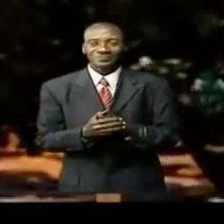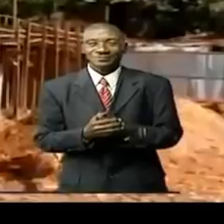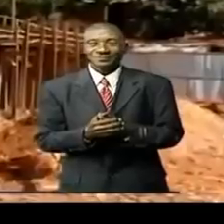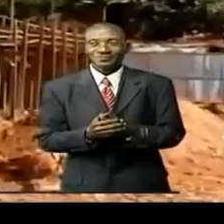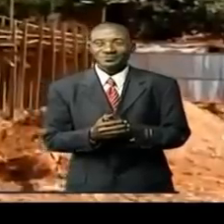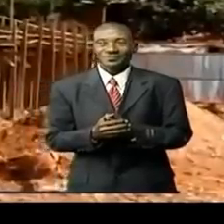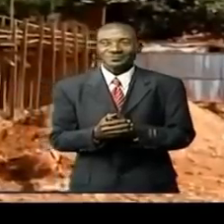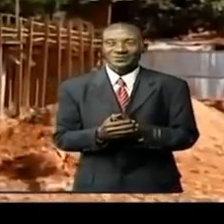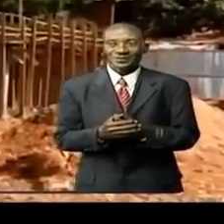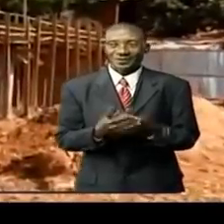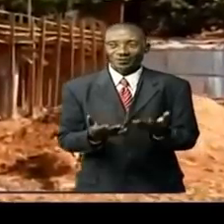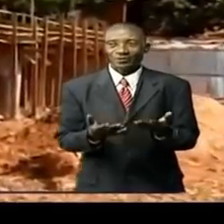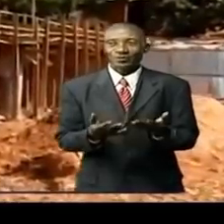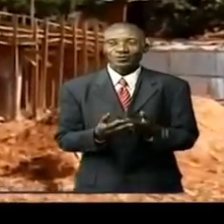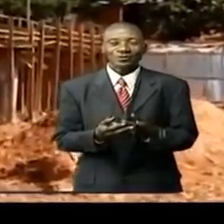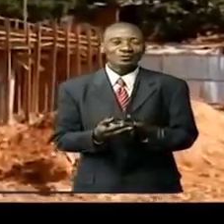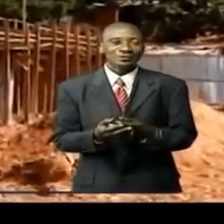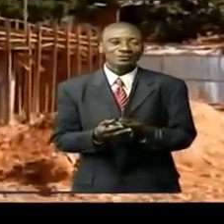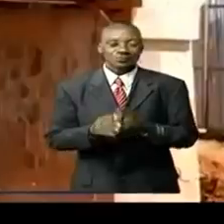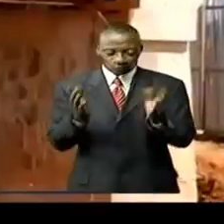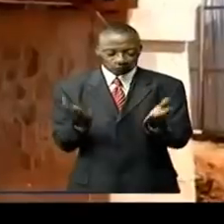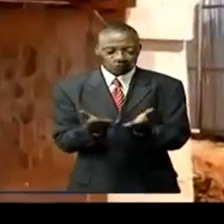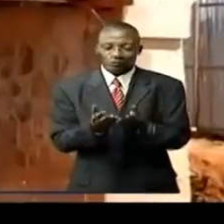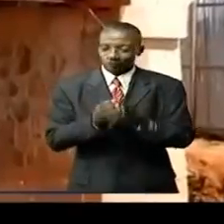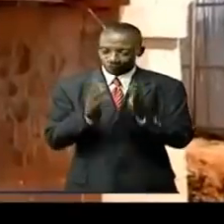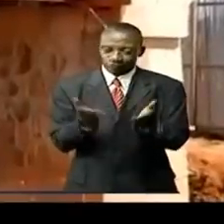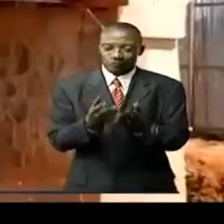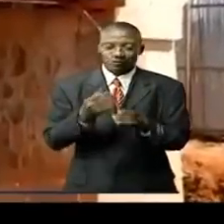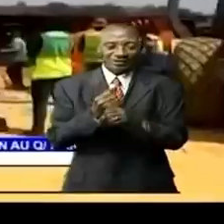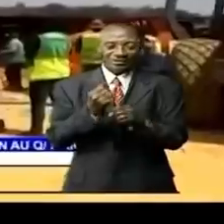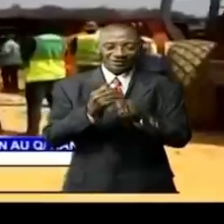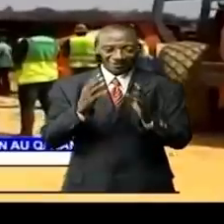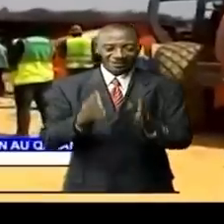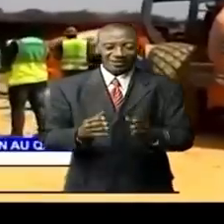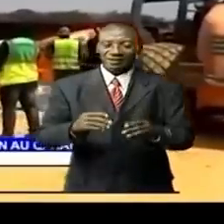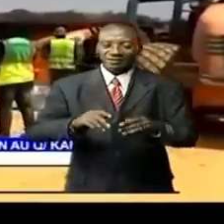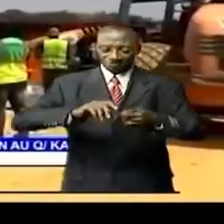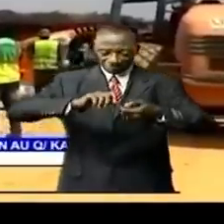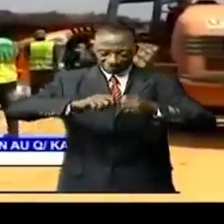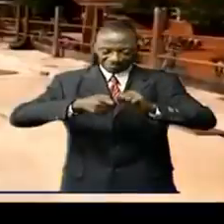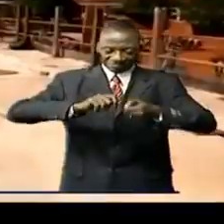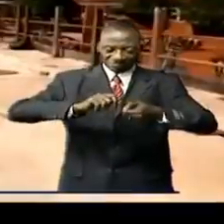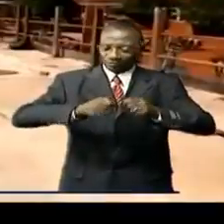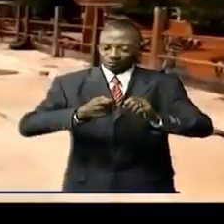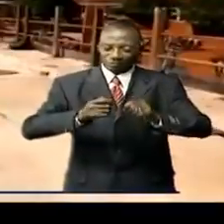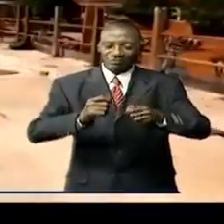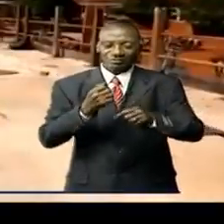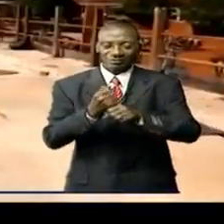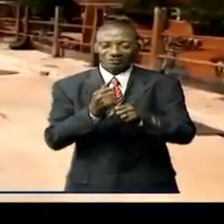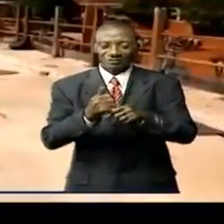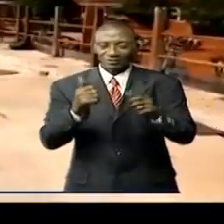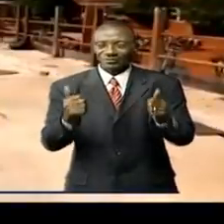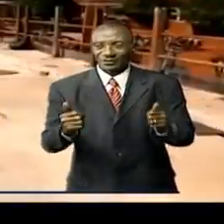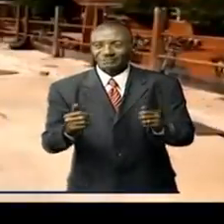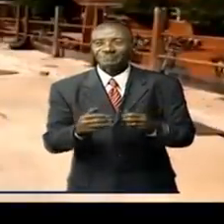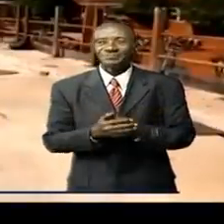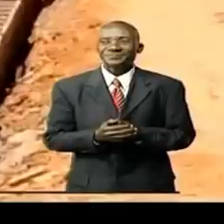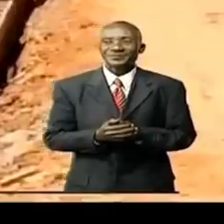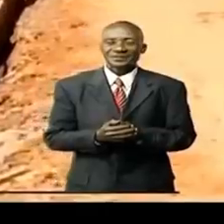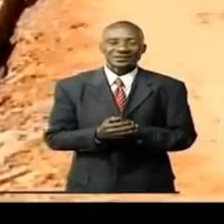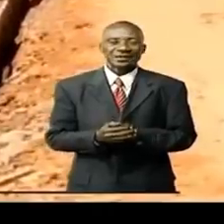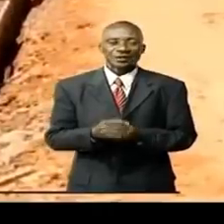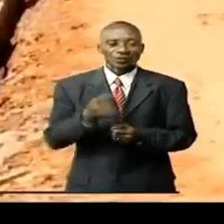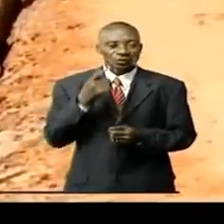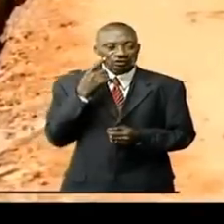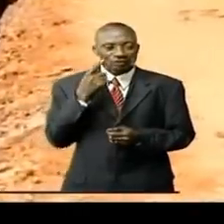On voit le projet parce qu'il y a une extension de la route de ce côté-là. Le bourgmestre visionnaire, lui, il a fait sa part. Autre avancée constatée,